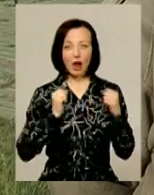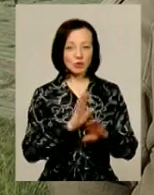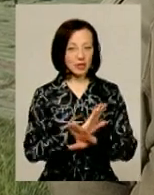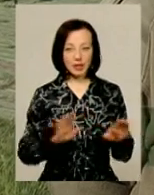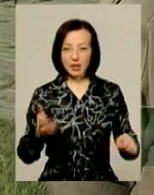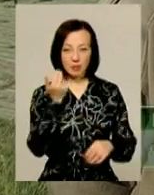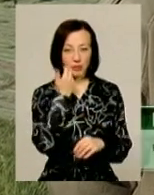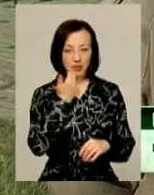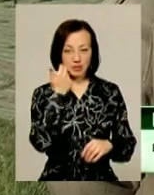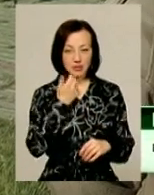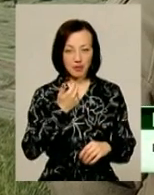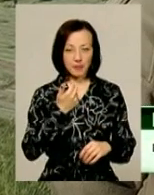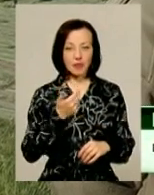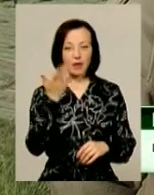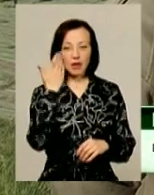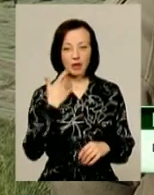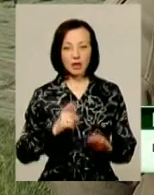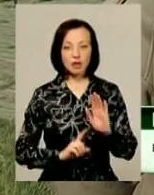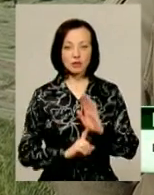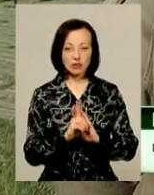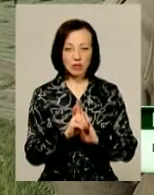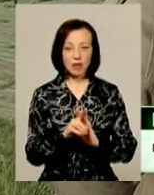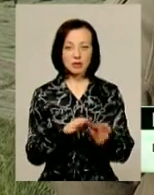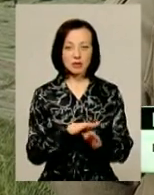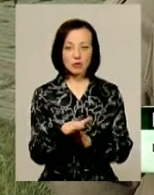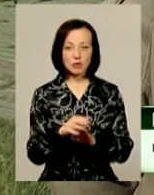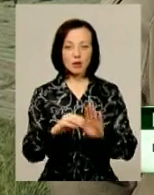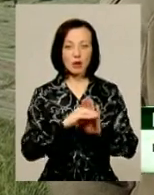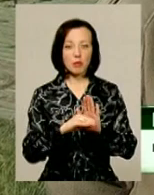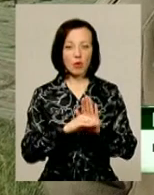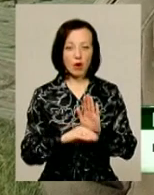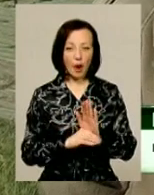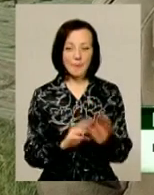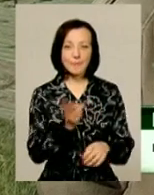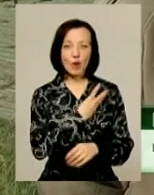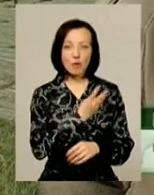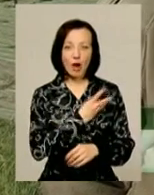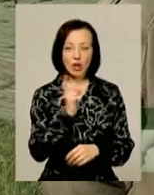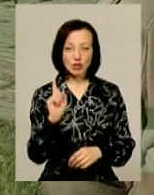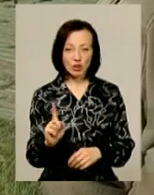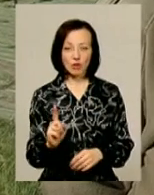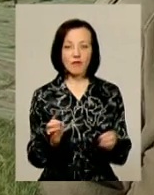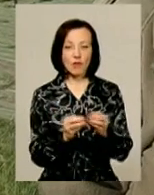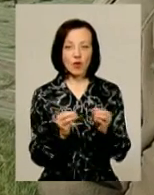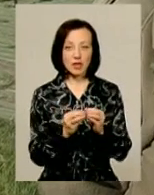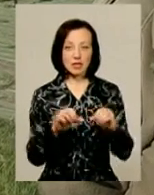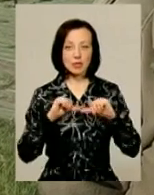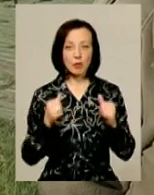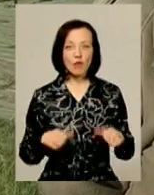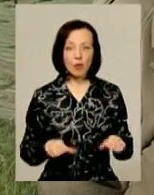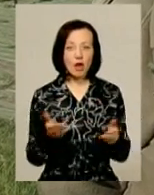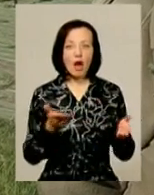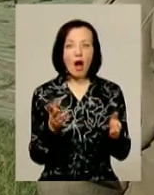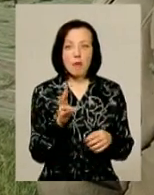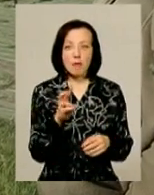бриться. Когда начинаешь здійснювати програму, бажано в одній і тій самій формі, яка б